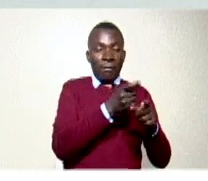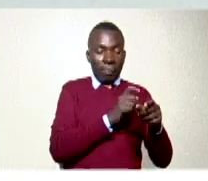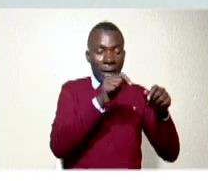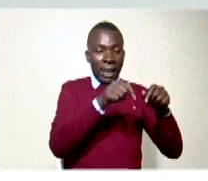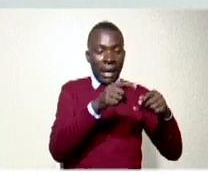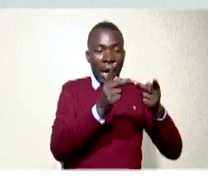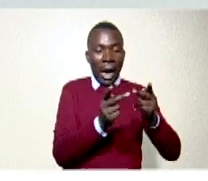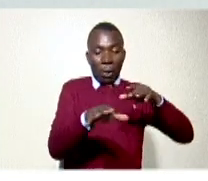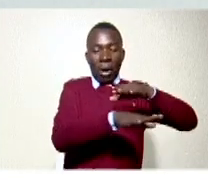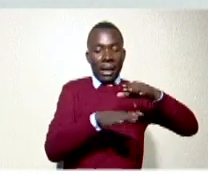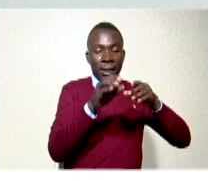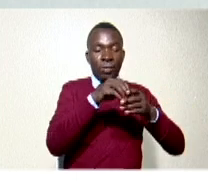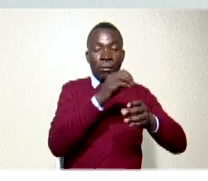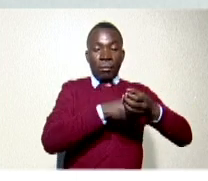muri